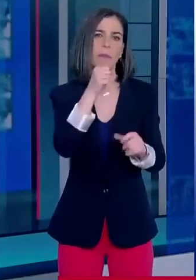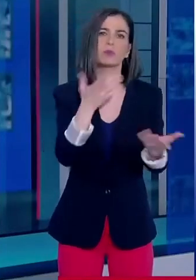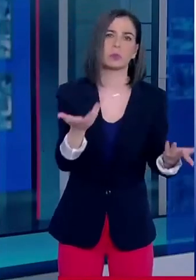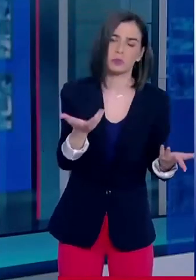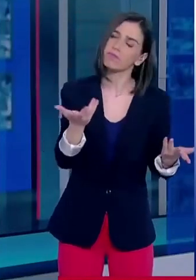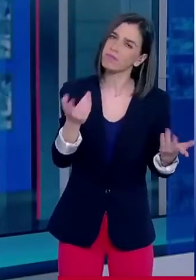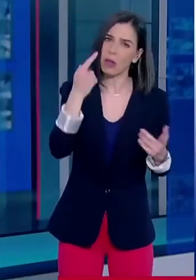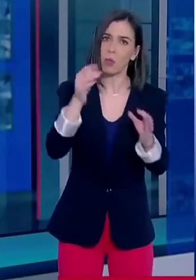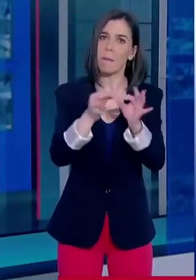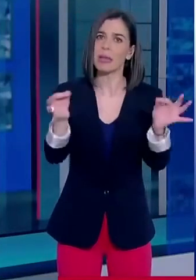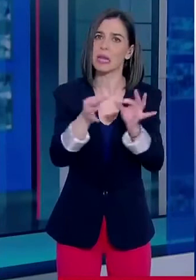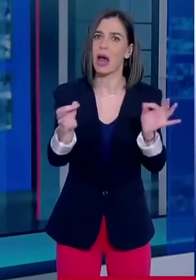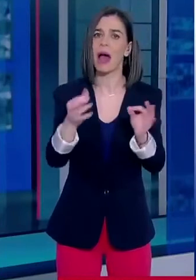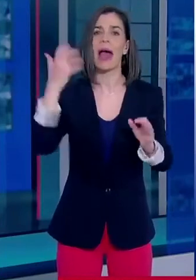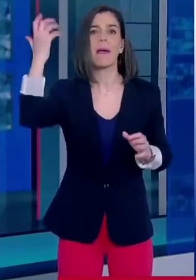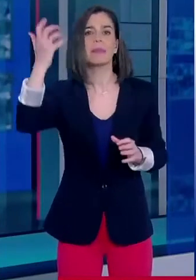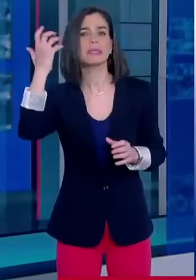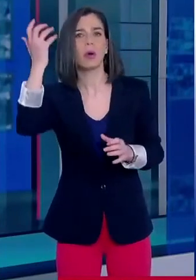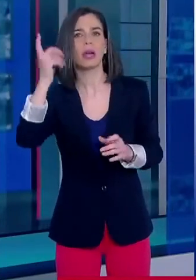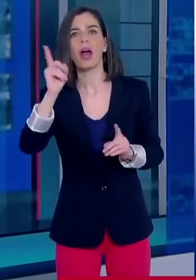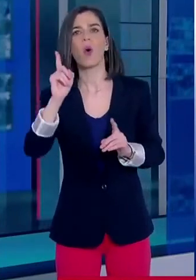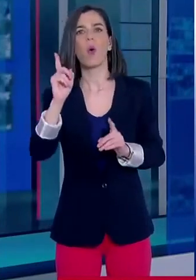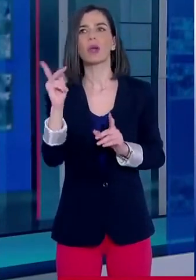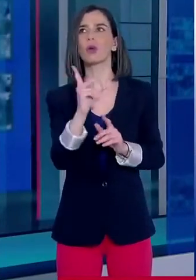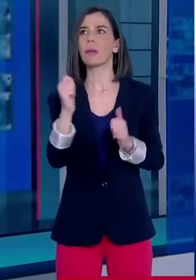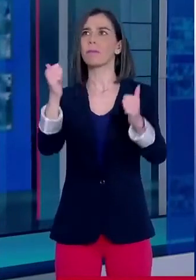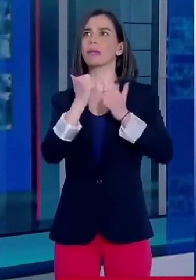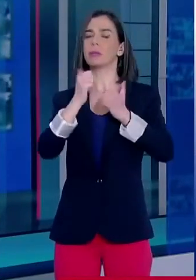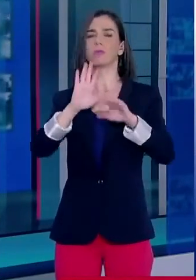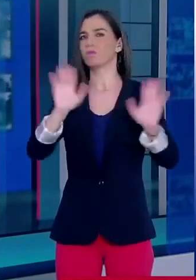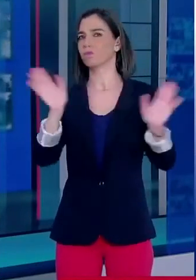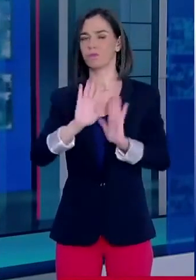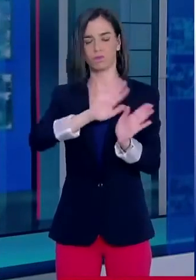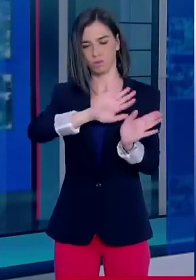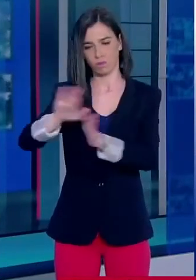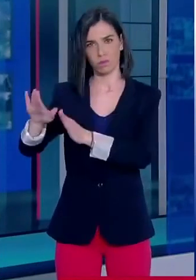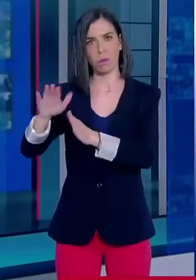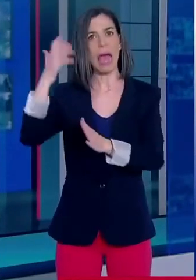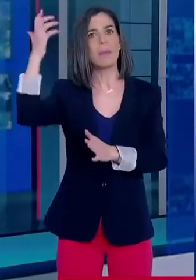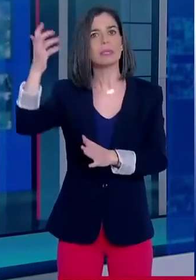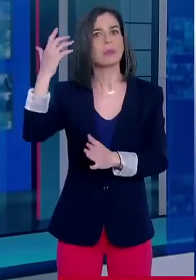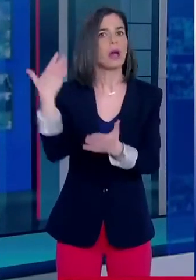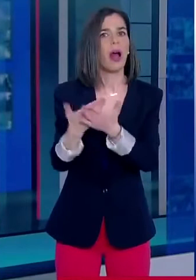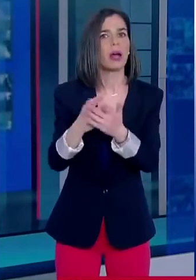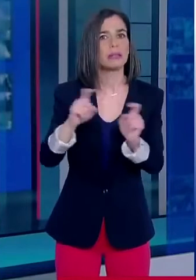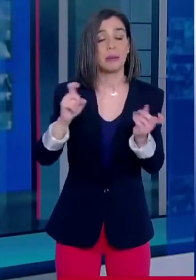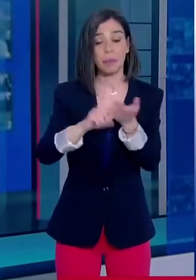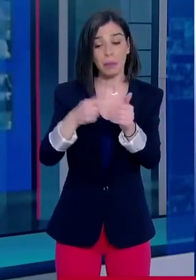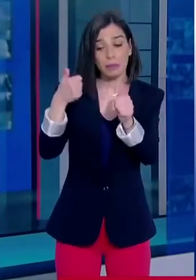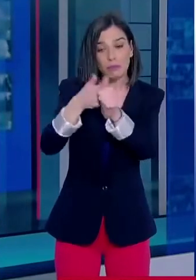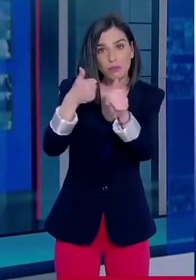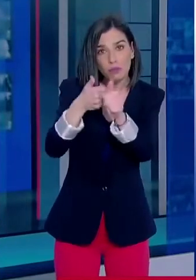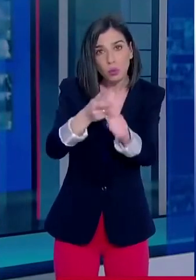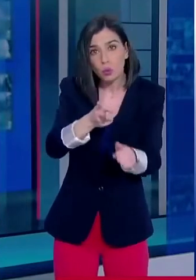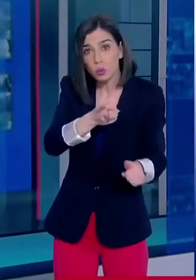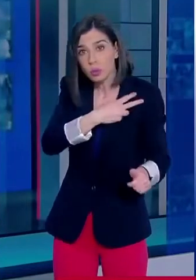νομίζω όλα πρέπει να γίνουν επιστημονικά, όχι υπό το καθεστώς κάποιας κοινωνικής πίεσης, ώστε να υπάρχει καλή παρακολούθηση